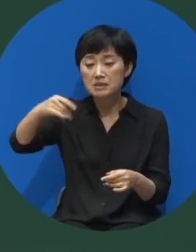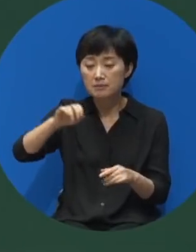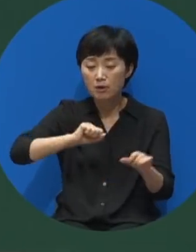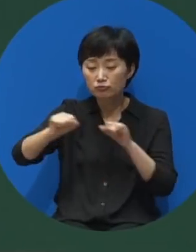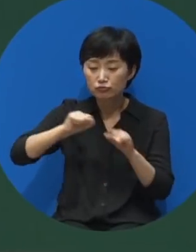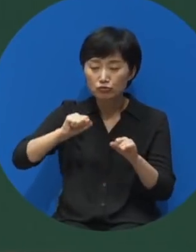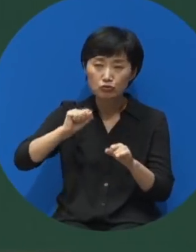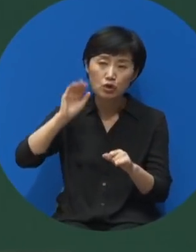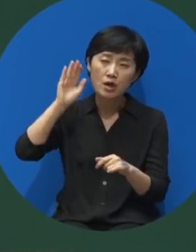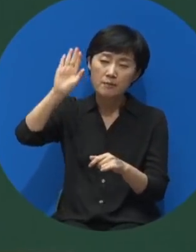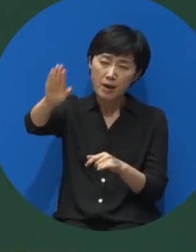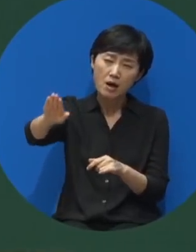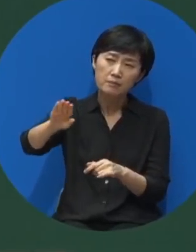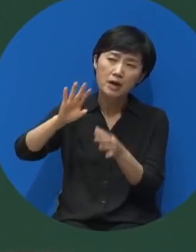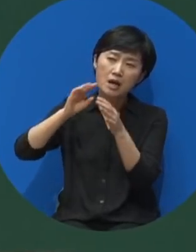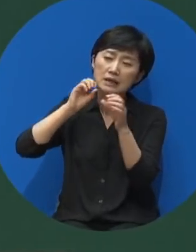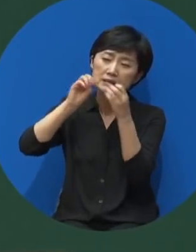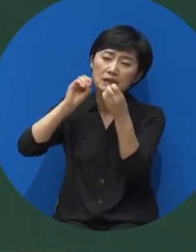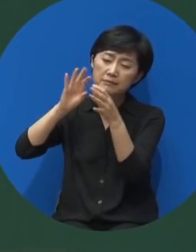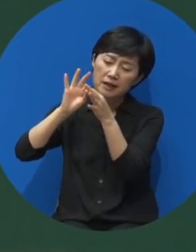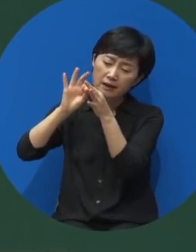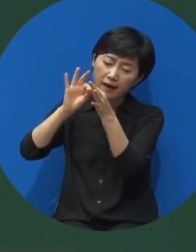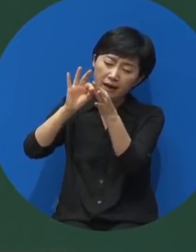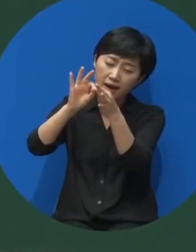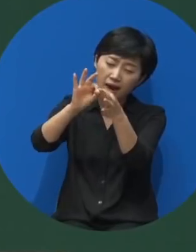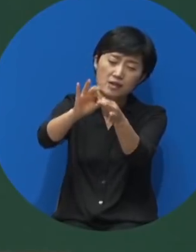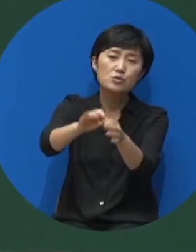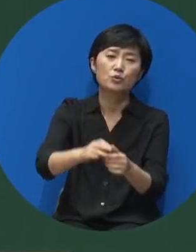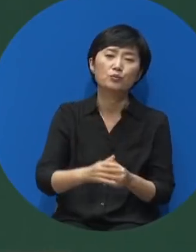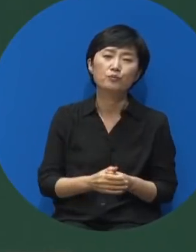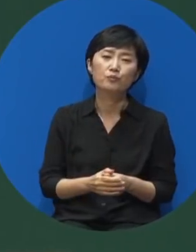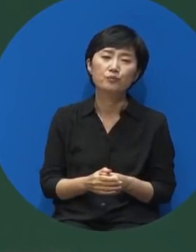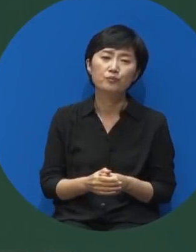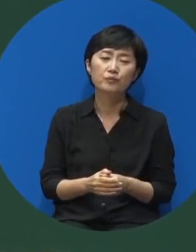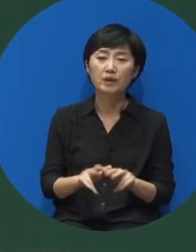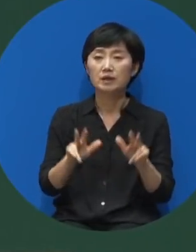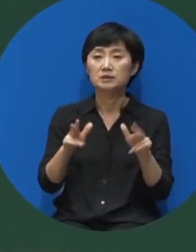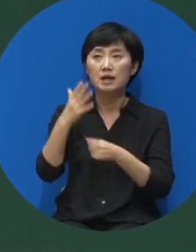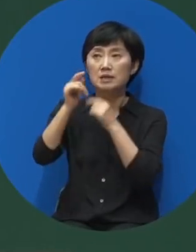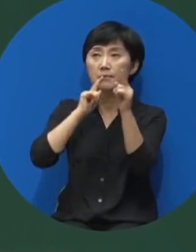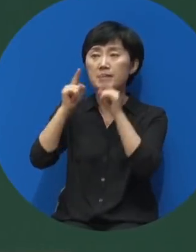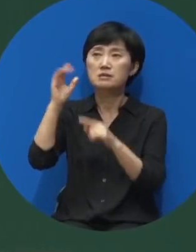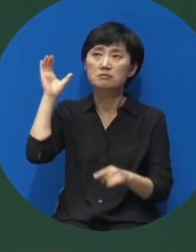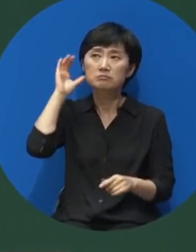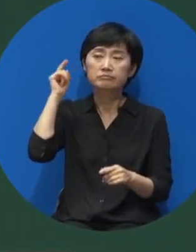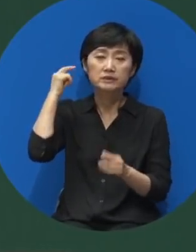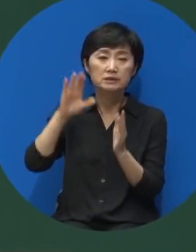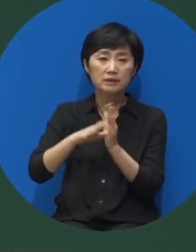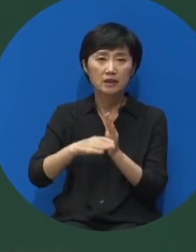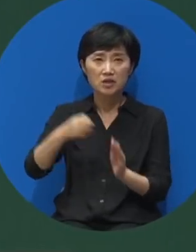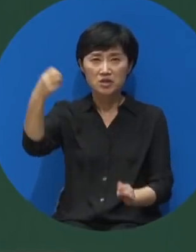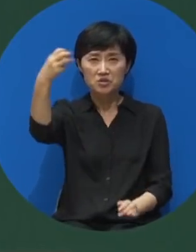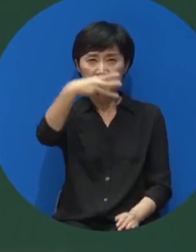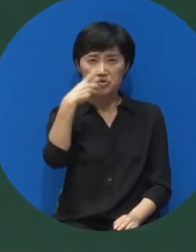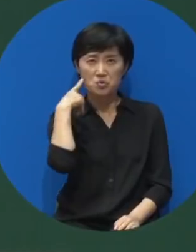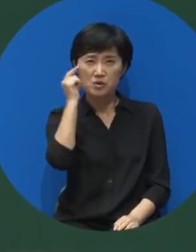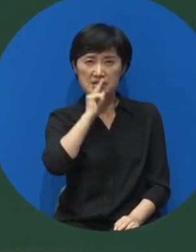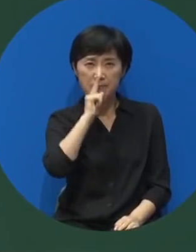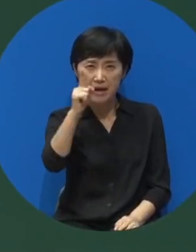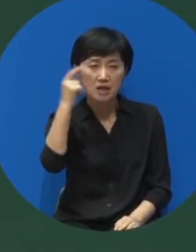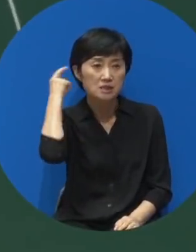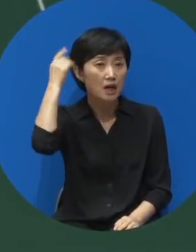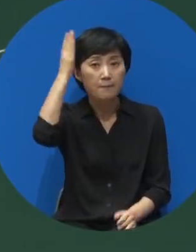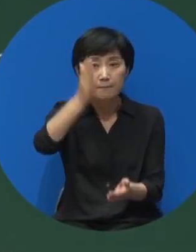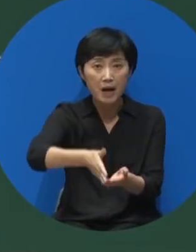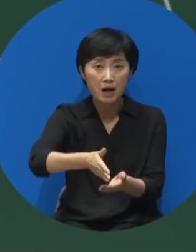这些没有立即成就，也是持续会到了应允。 그래서 여러분들이 이게 메시지 들을 때도 제 설교를 듣지 말고요, 기도 속에서 이